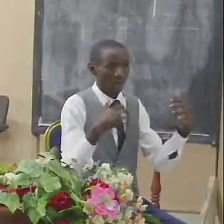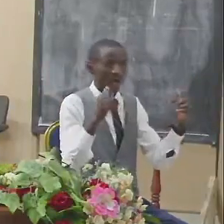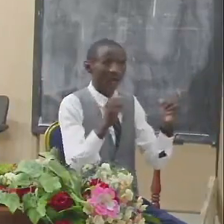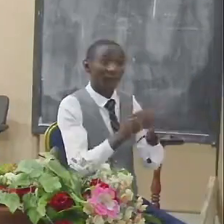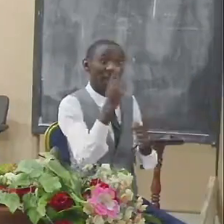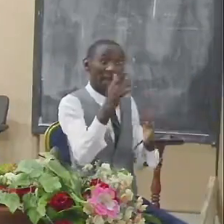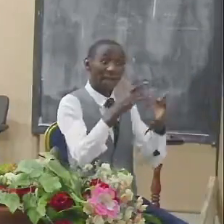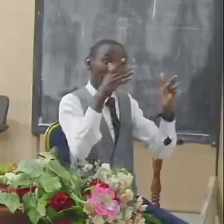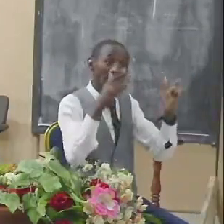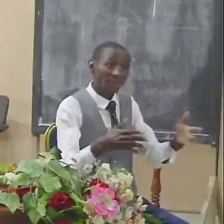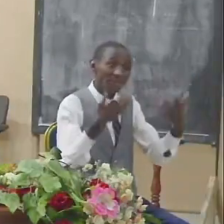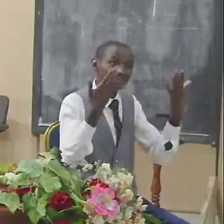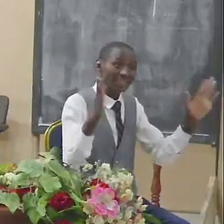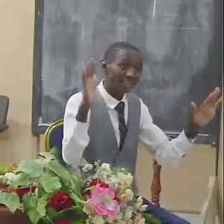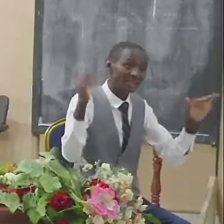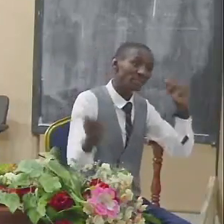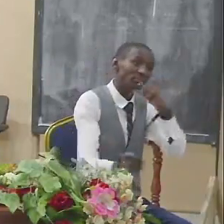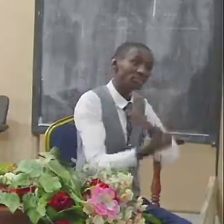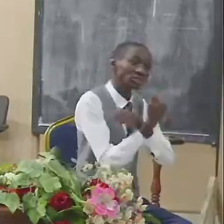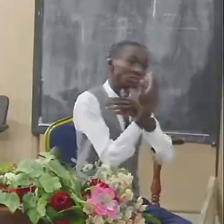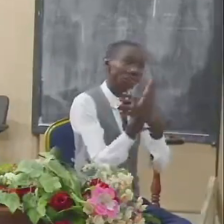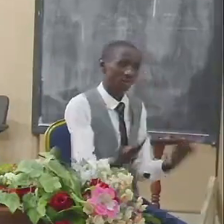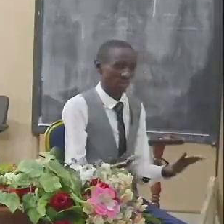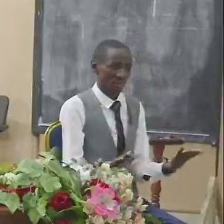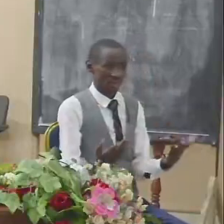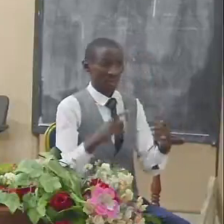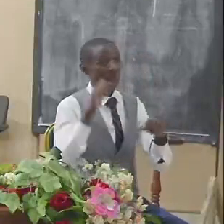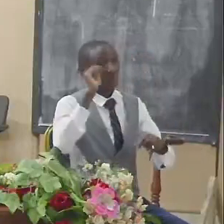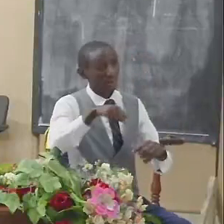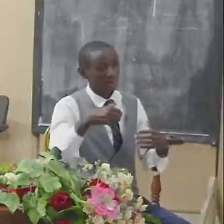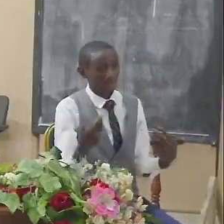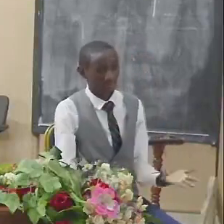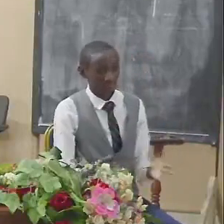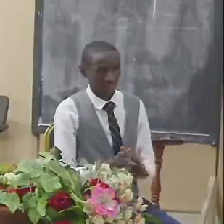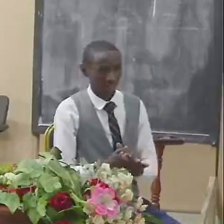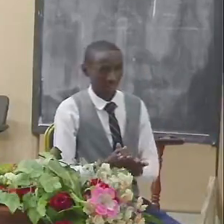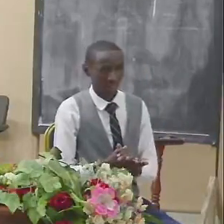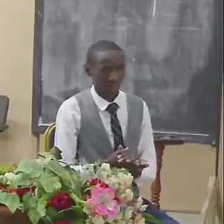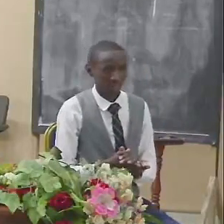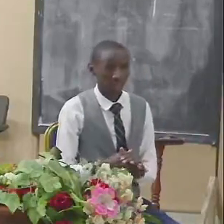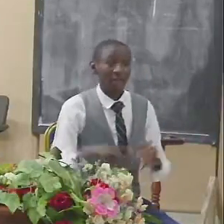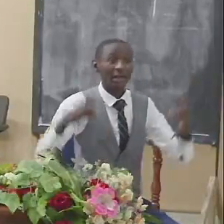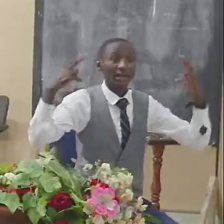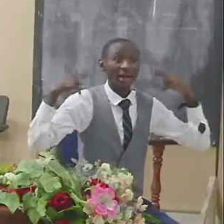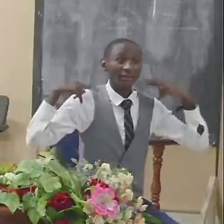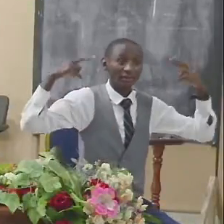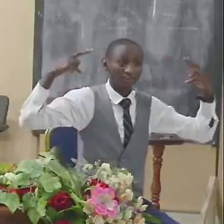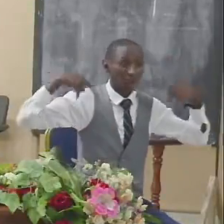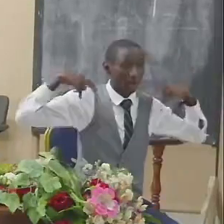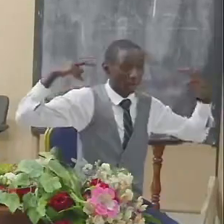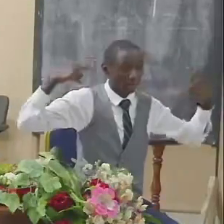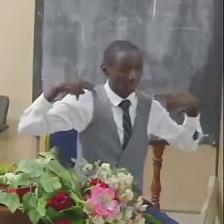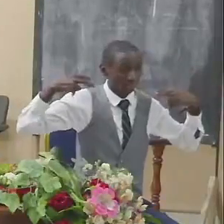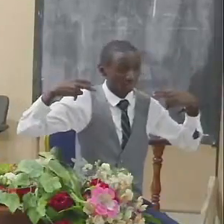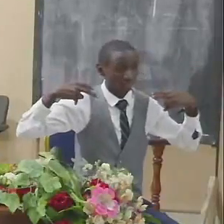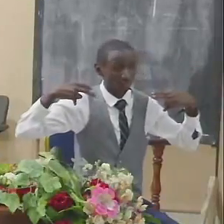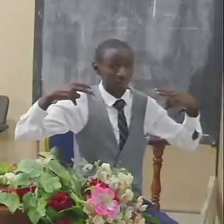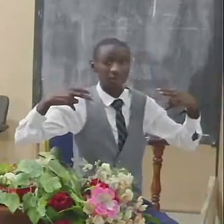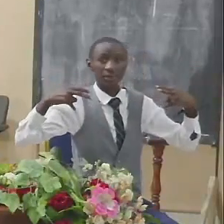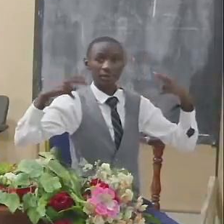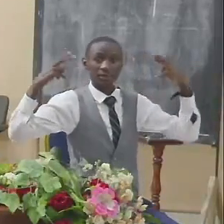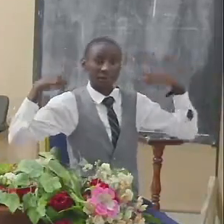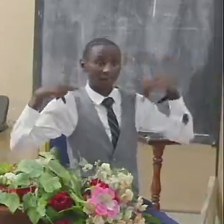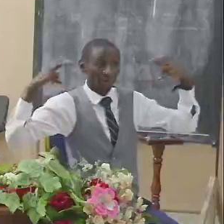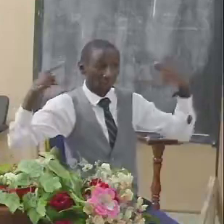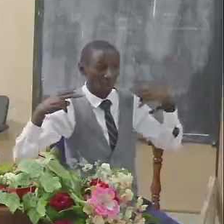ennemi vainqué. Na adui mwenye alishaka shindwa. Ndio. Oui. La victoire. Ushindi. Victoire sur toutes